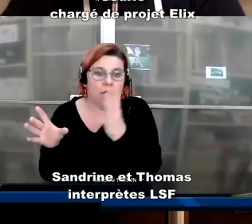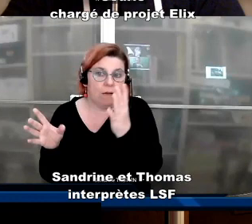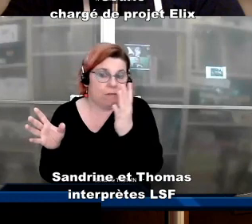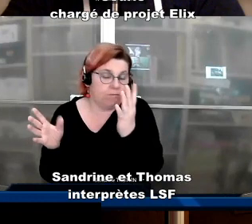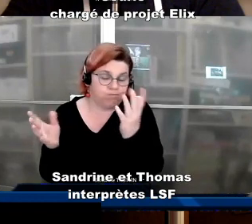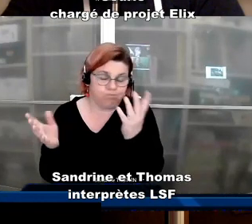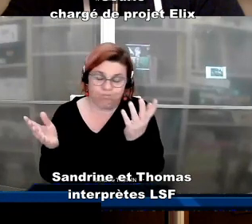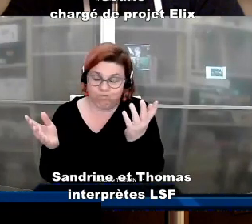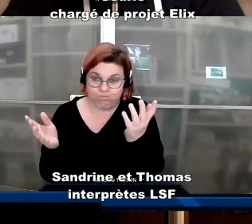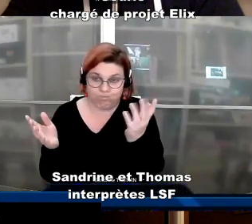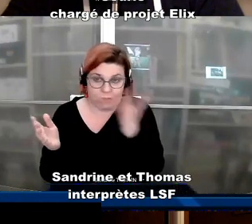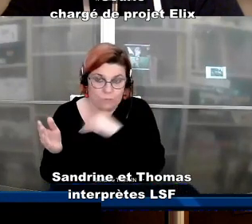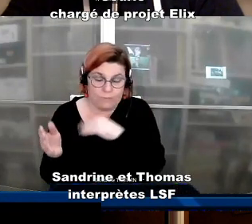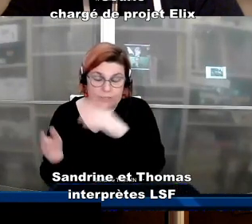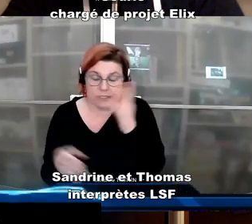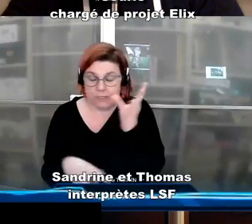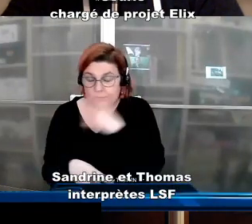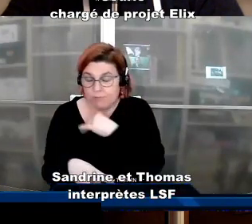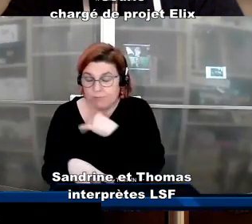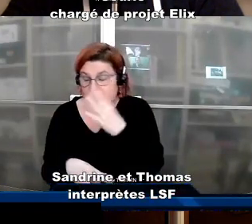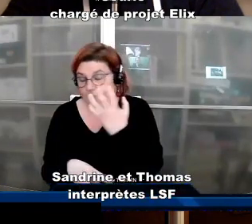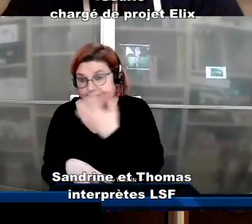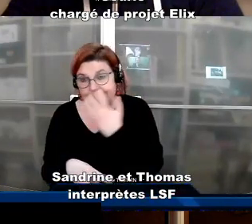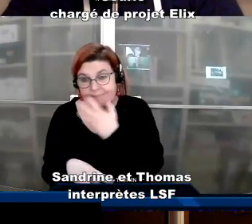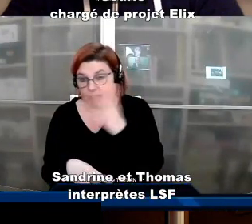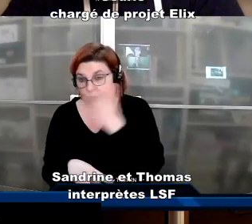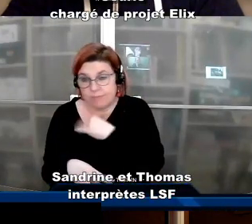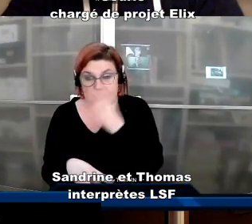tout ce que j'oublie, oh là là, c'est horrible,